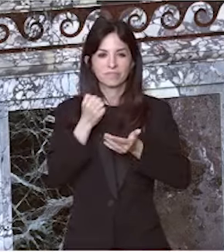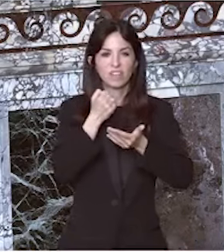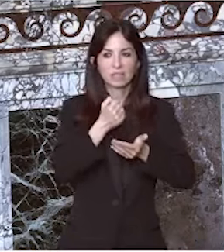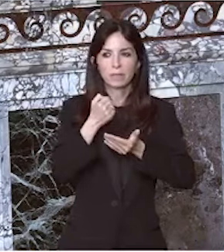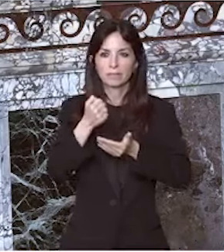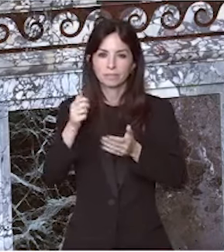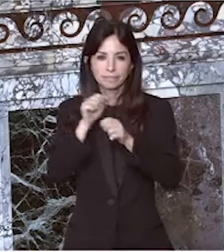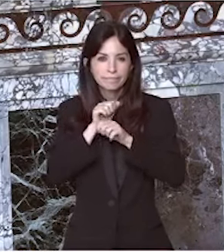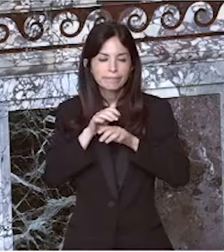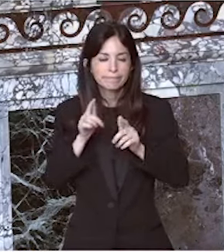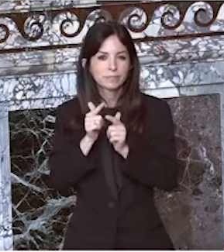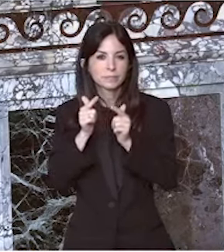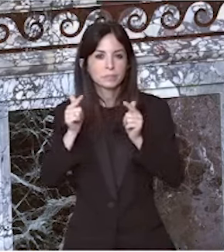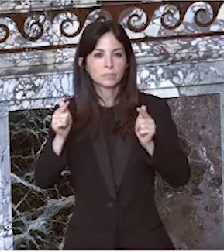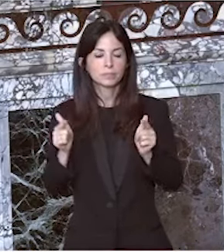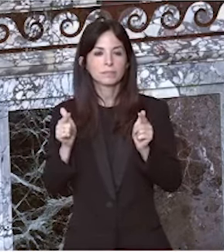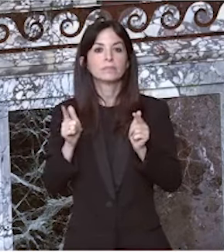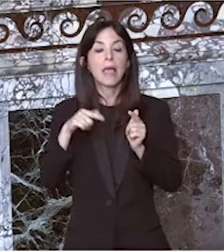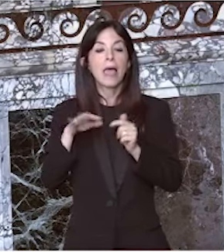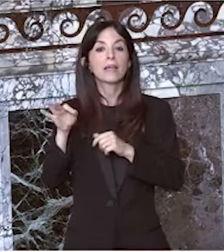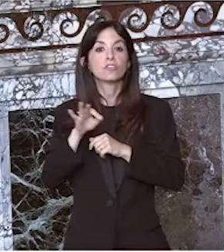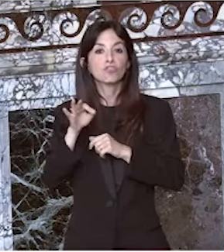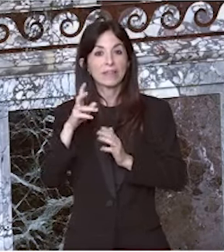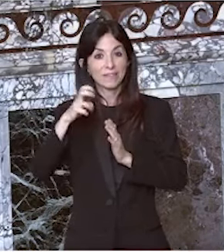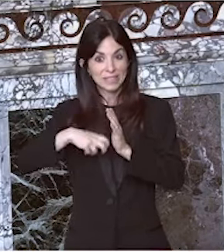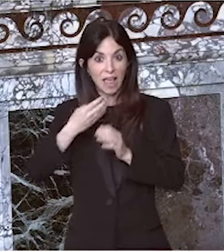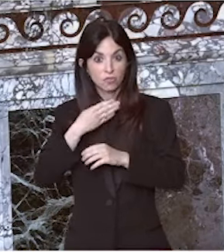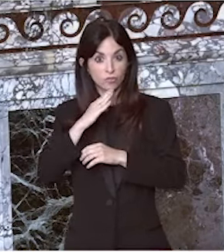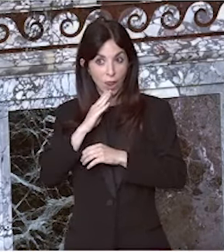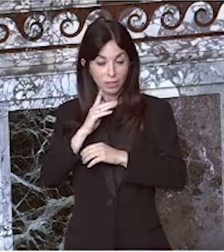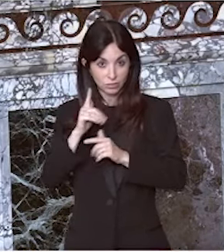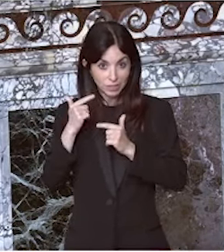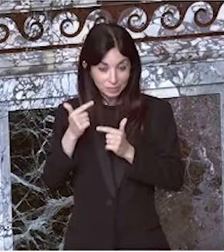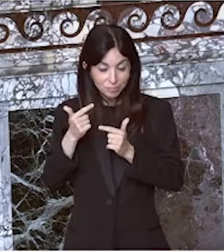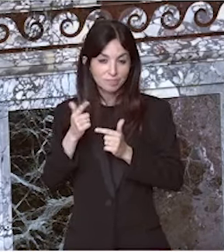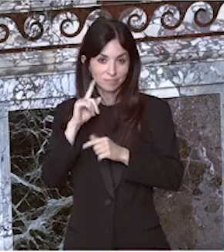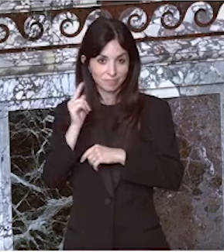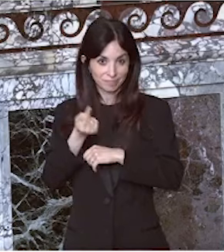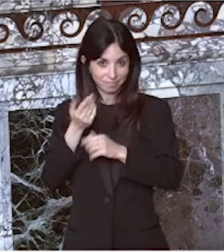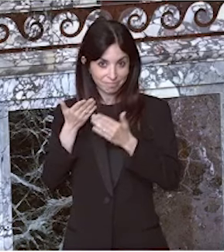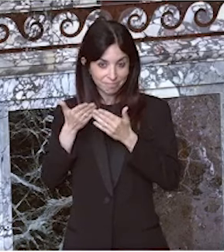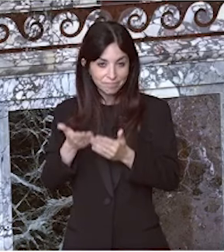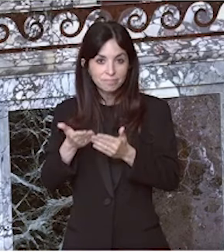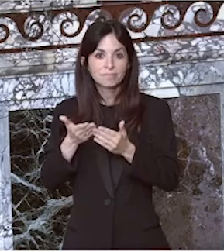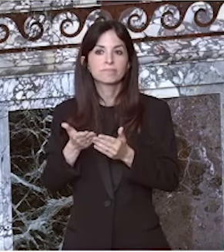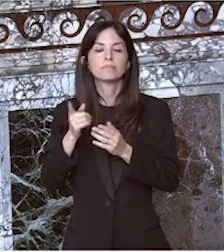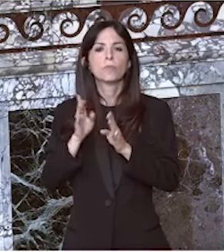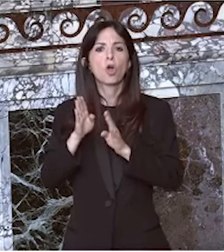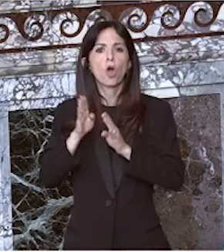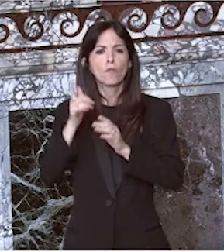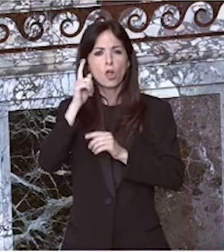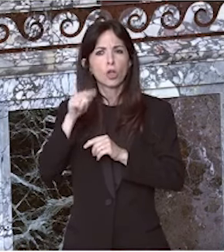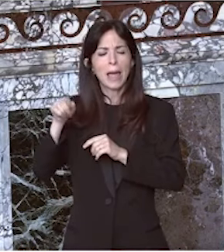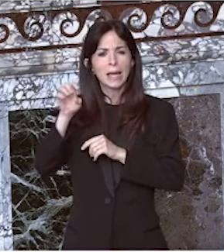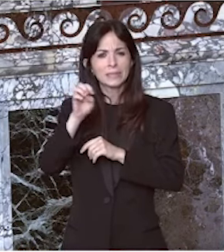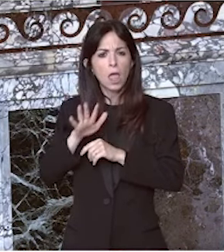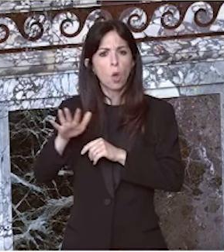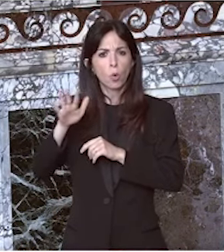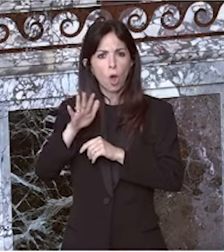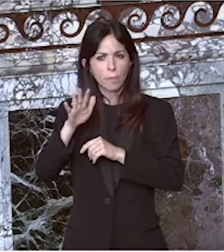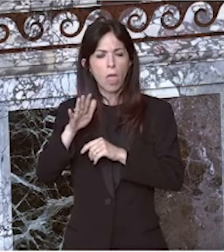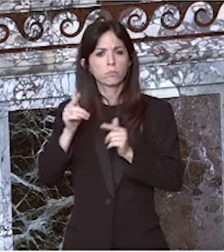investimenti, sostenuta anche da incentivi fiscali. Sono cresciuti molto più che nella media degli altri paesi europei, non